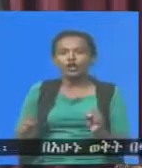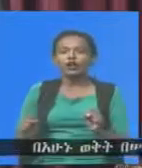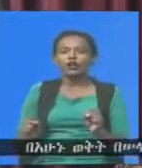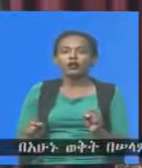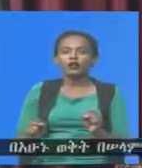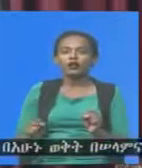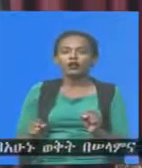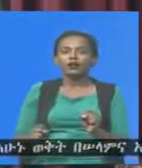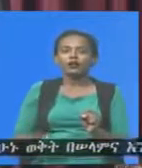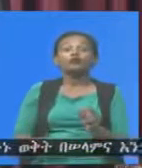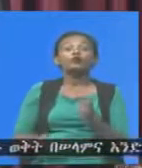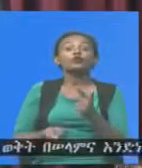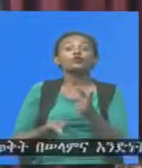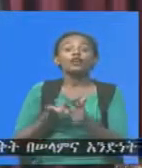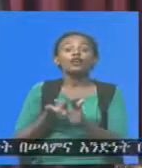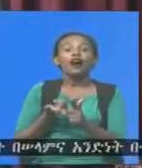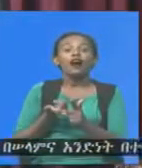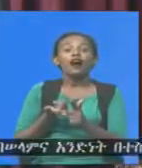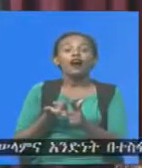ሶስተኛ